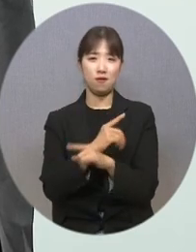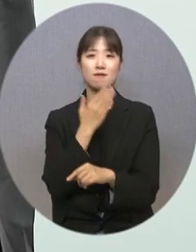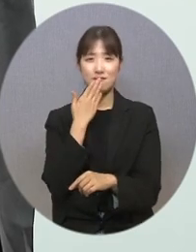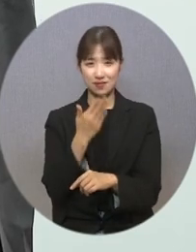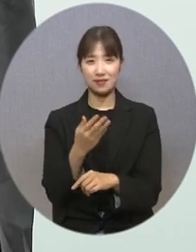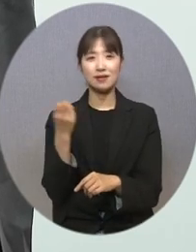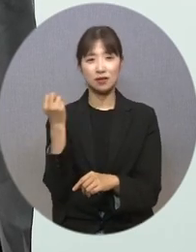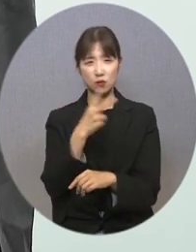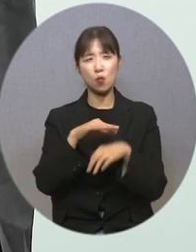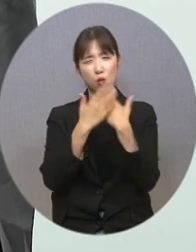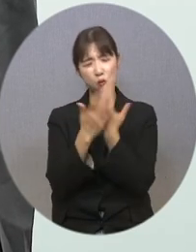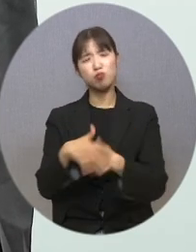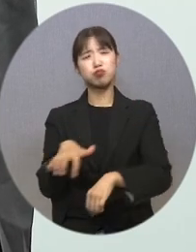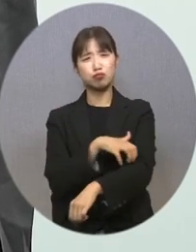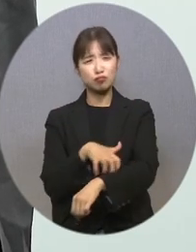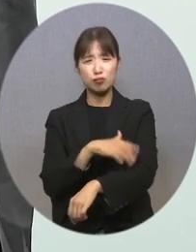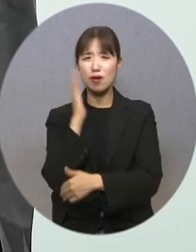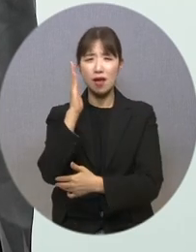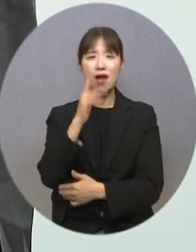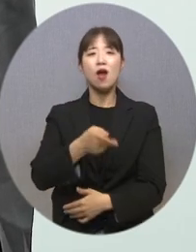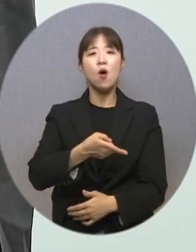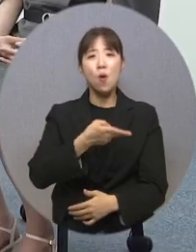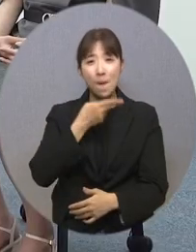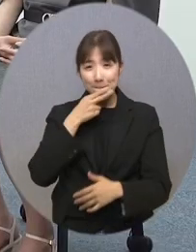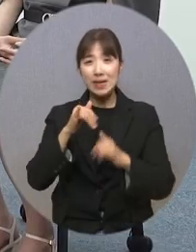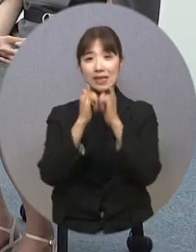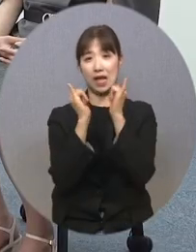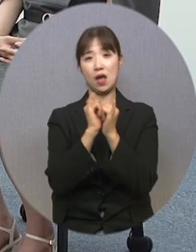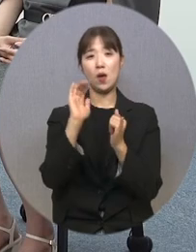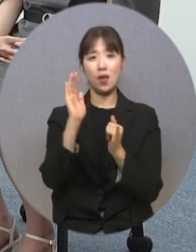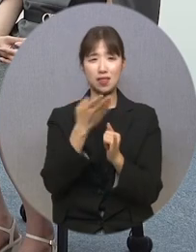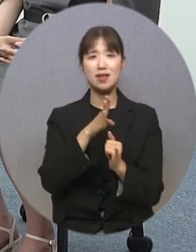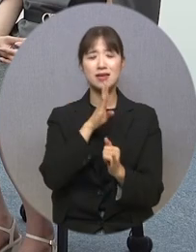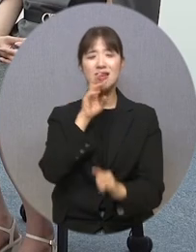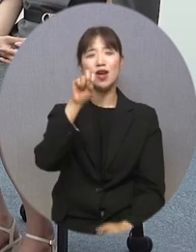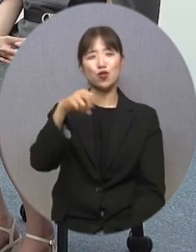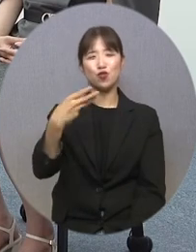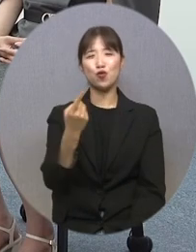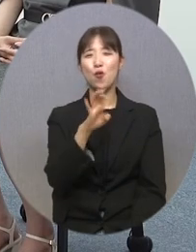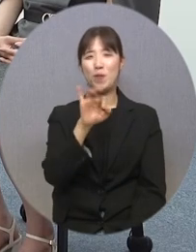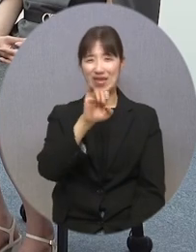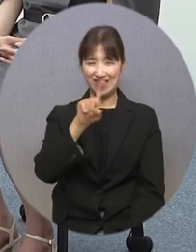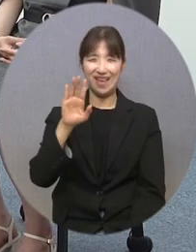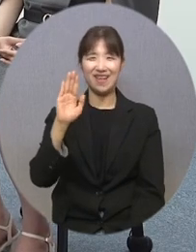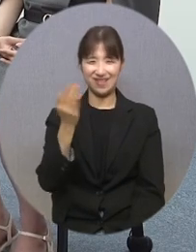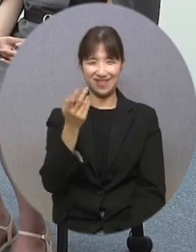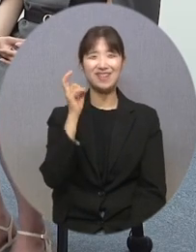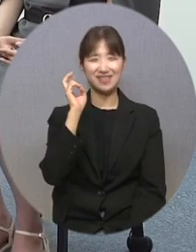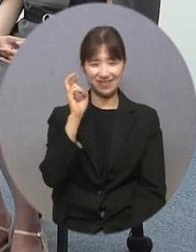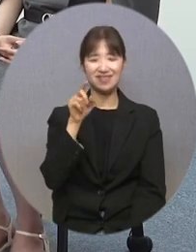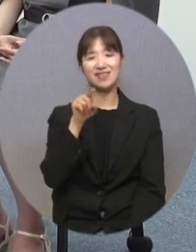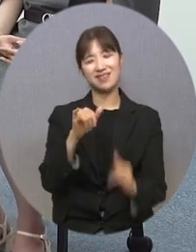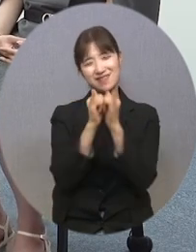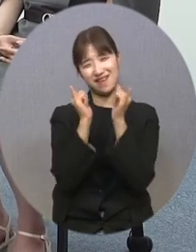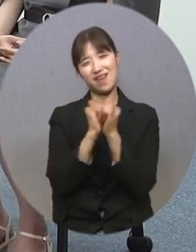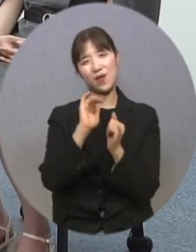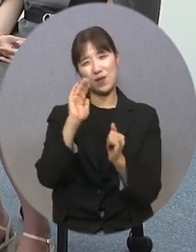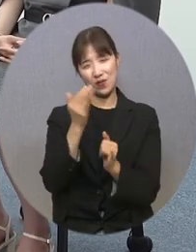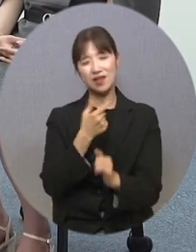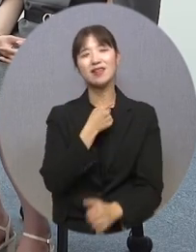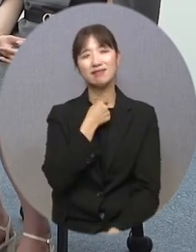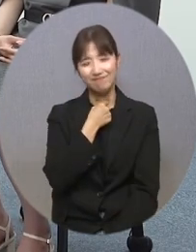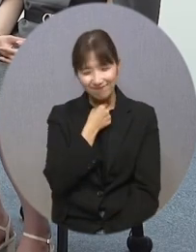거고 모두가 불편을 얘기하지 않는 사회가 되면 정말 유토피아 겠지만 그런 사회가 되기를 킵